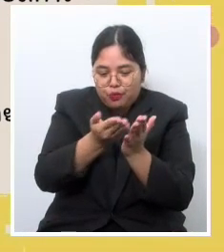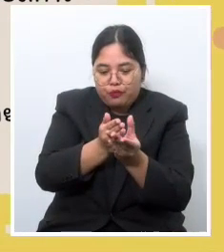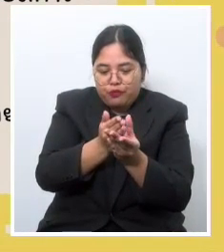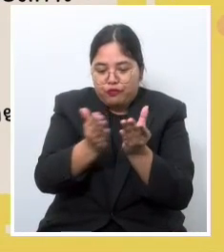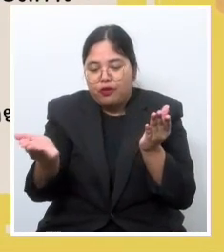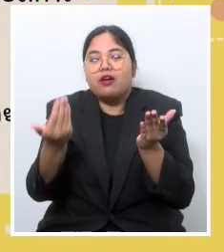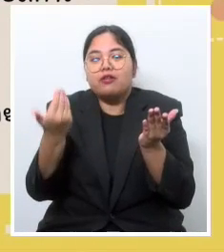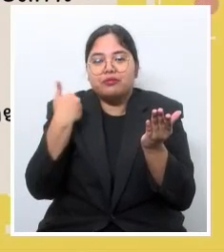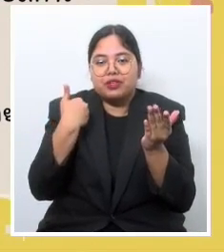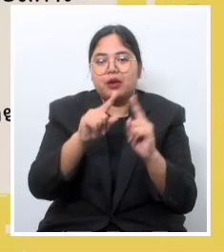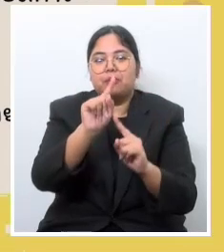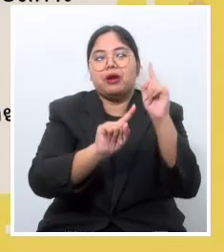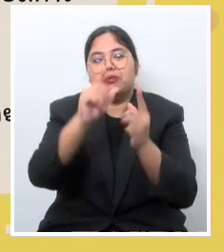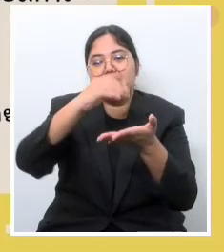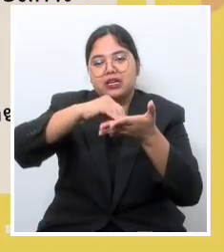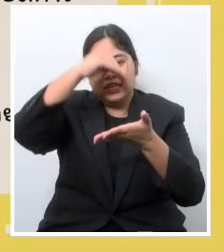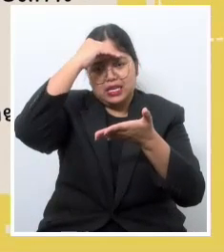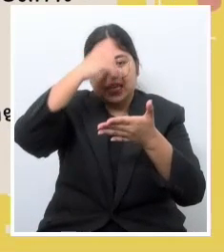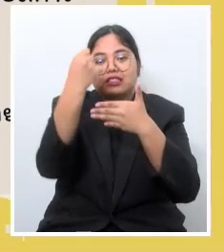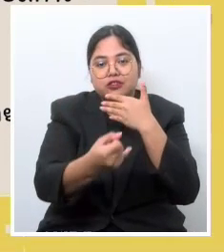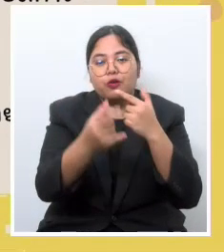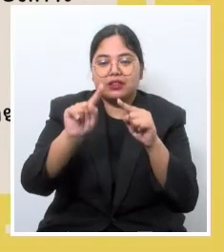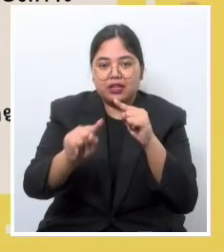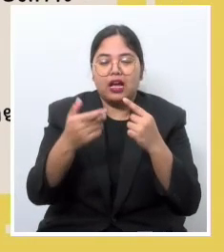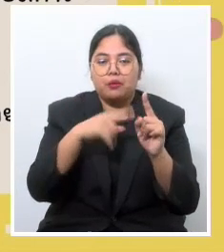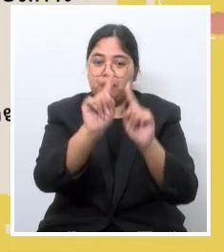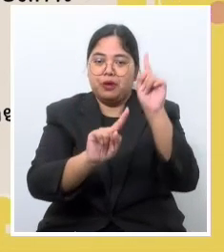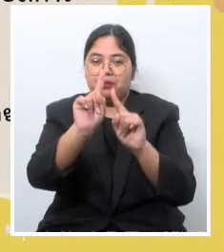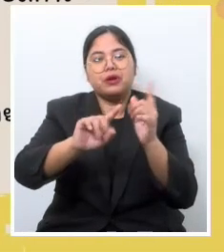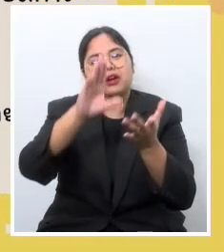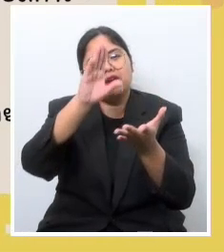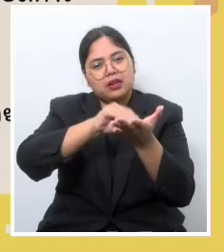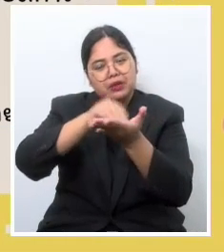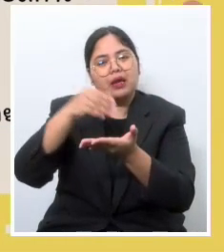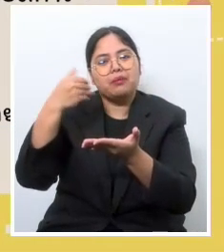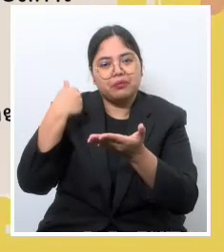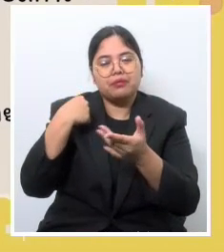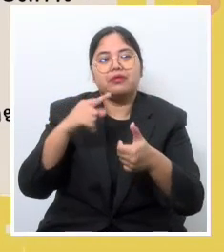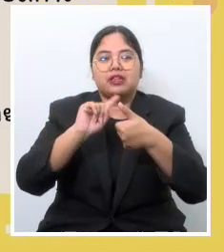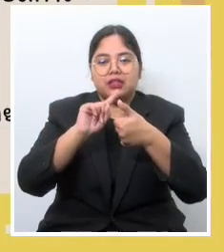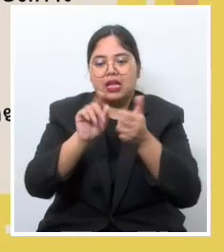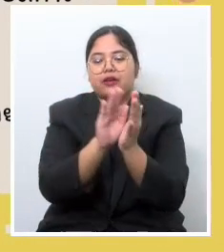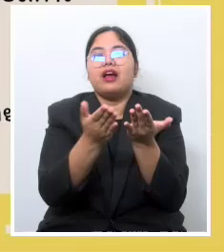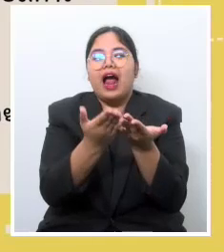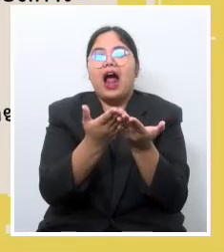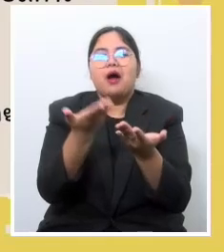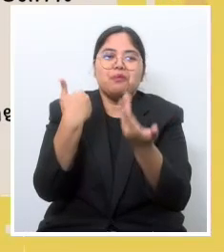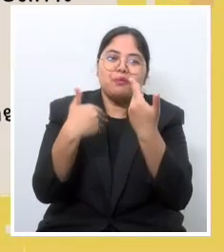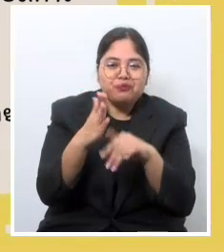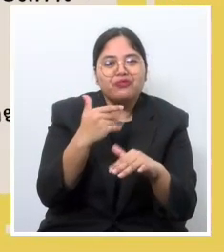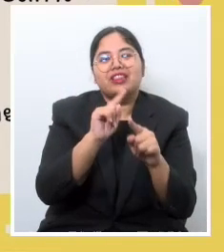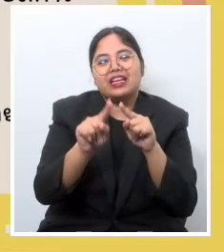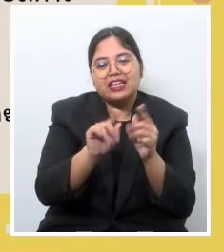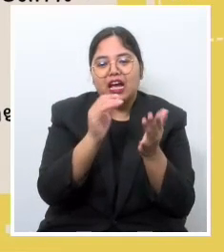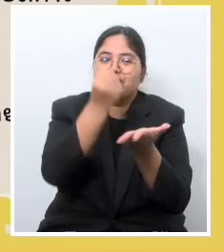ประเมินนจบการศึกษาโดยมีการเก็บตัวชี้วัดผ่านเครื่องมือที่หลากหลายอาทิ 1แฟ้มสะสมผลงานเช่นกิจกรรมใบ